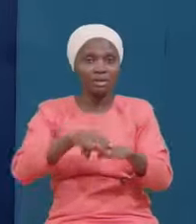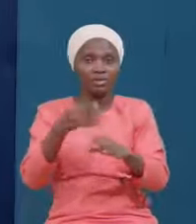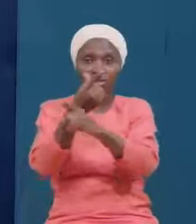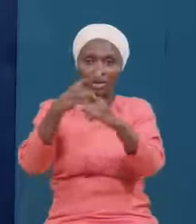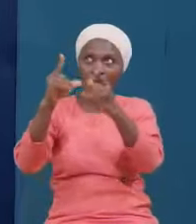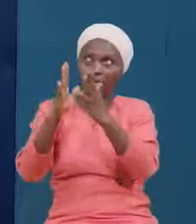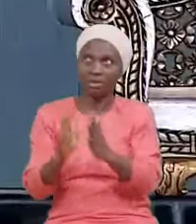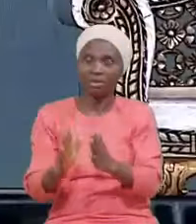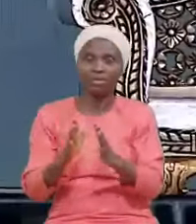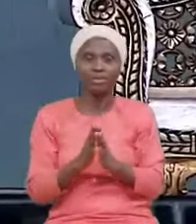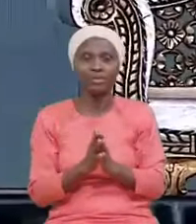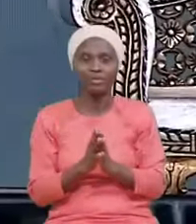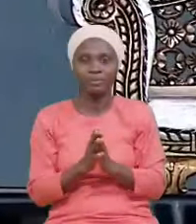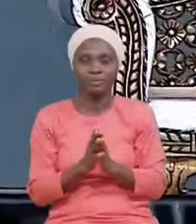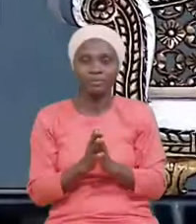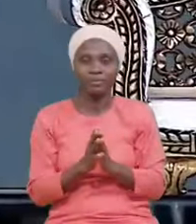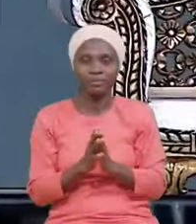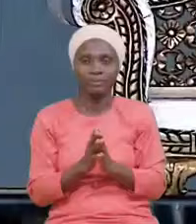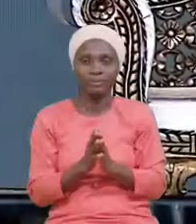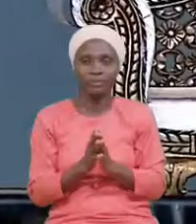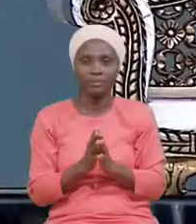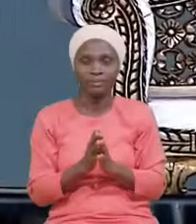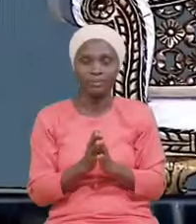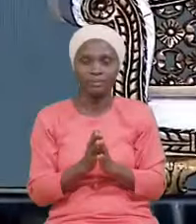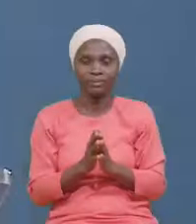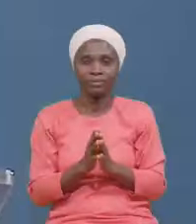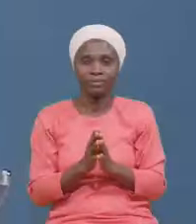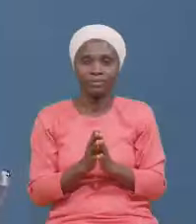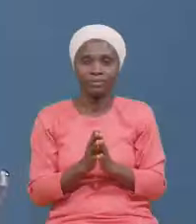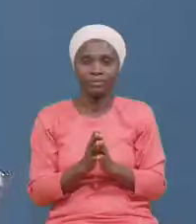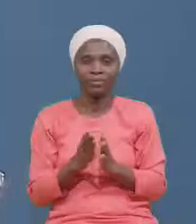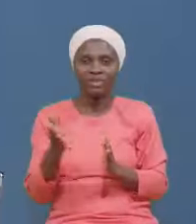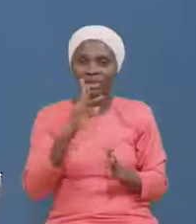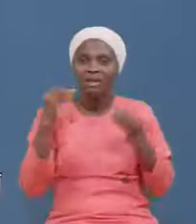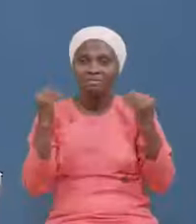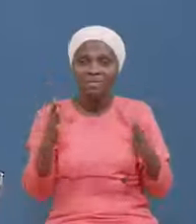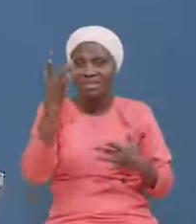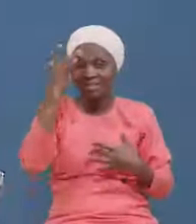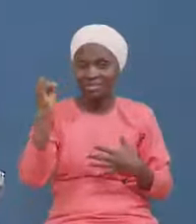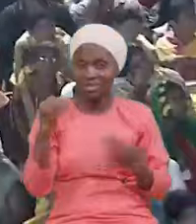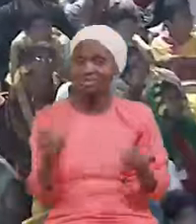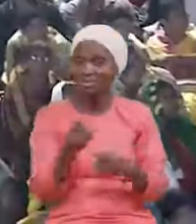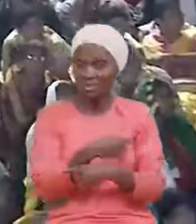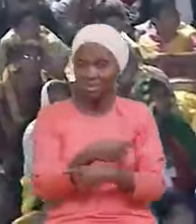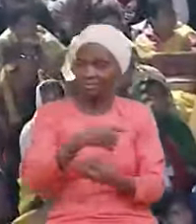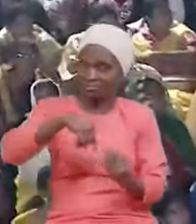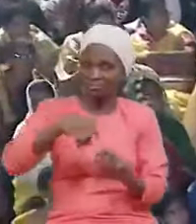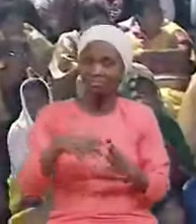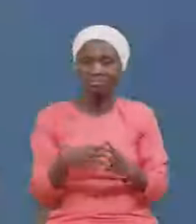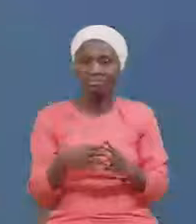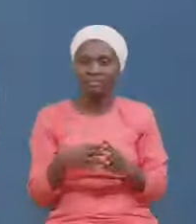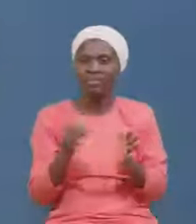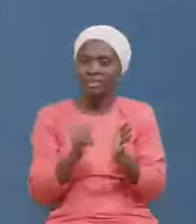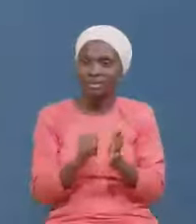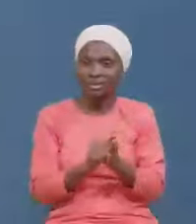liberator. ఆయన ప్రకృతిగా తీతమైన విడుదలను అనుగ్రహించగలిగిన వాడు. There are many sicknesses today. ఈ రోజున అనేకమైన రోగాలు ఉన్నాయి. That